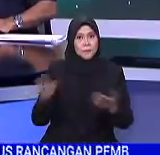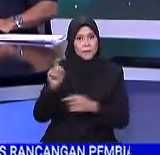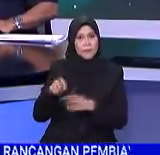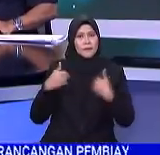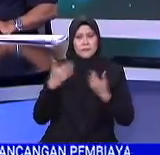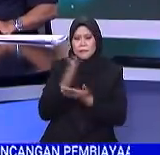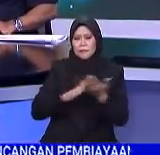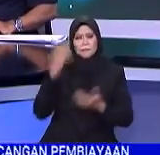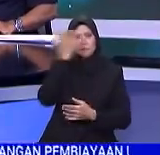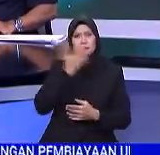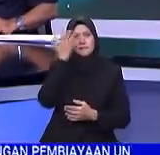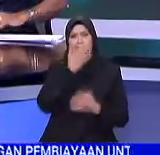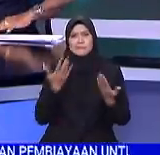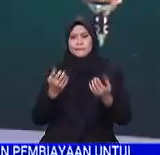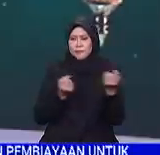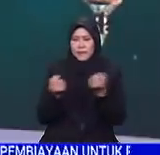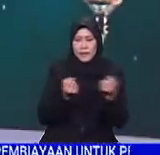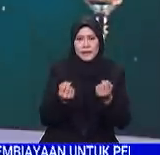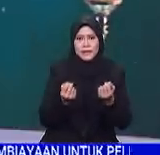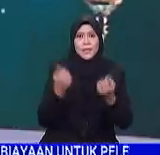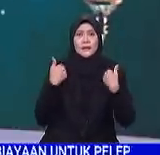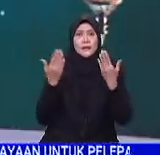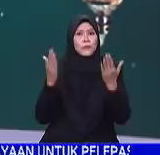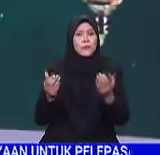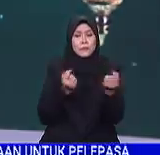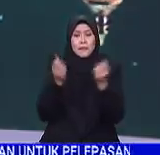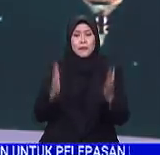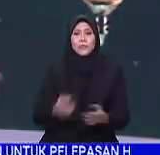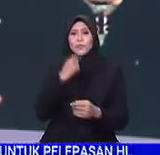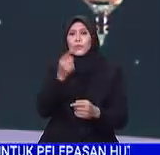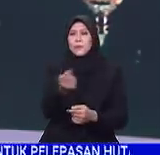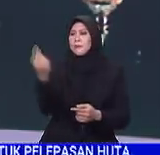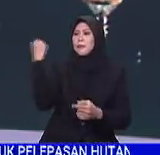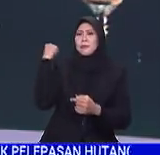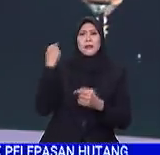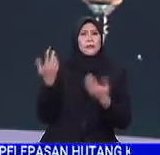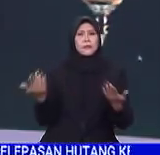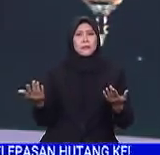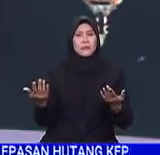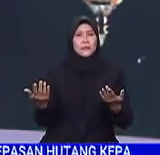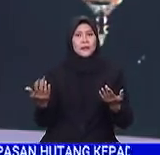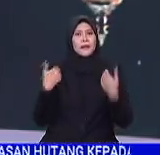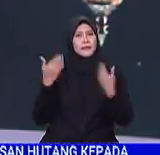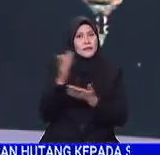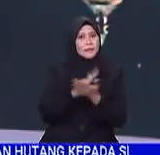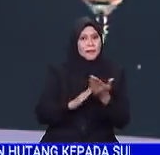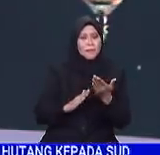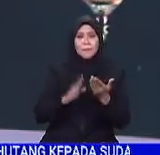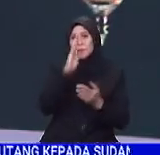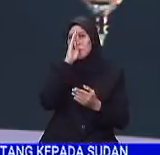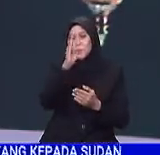ada yang keliru. Kenapa ada kereta, ada pun pemandu yang diarah untuk berpatah balik dan ada yang